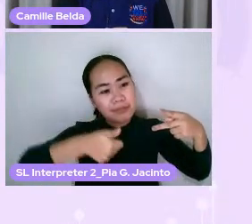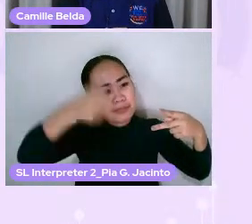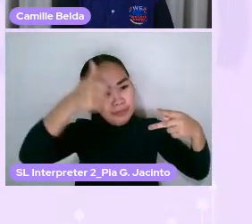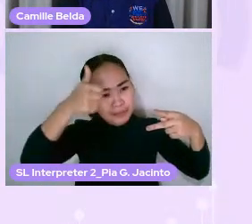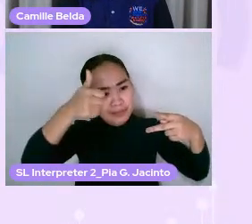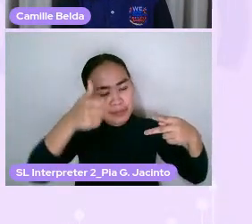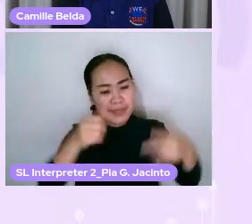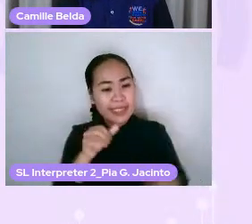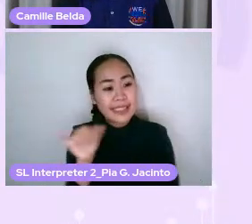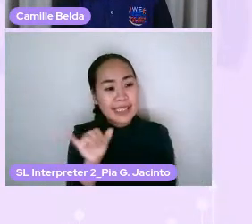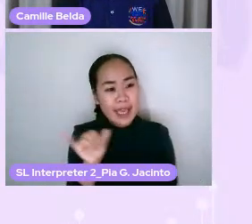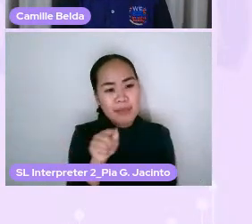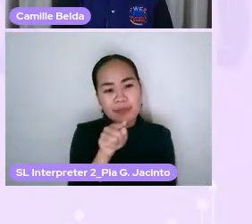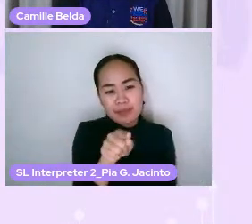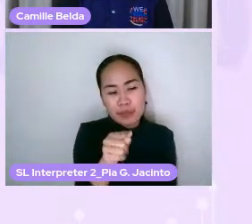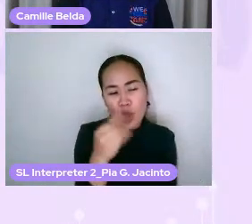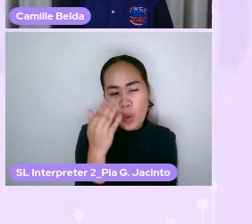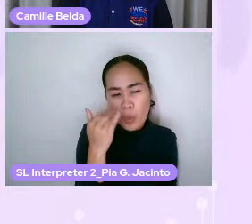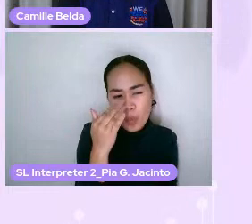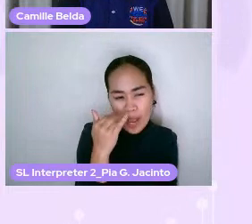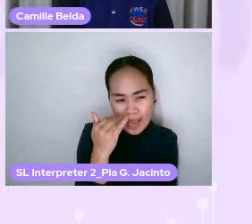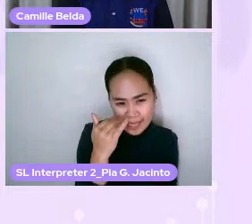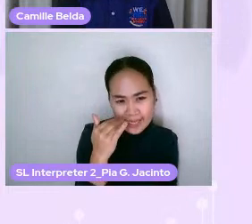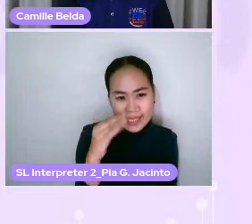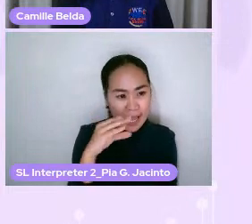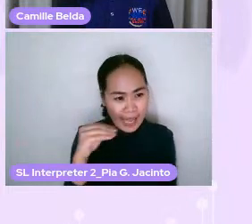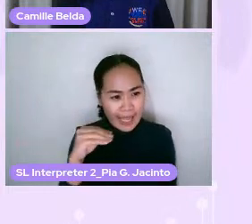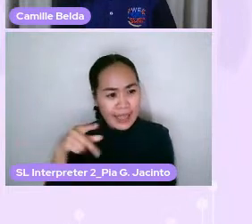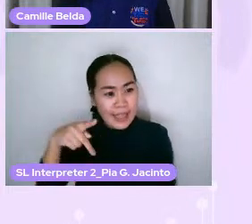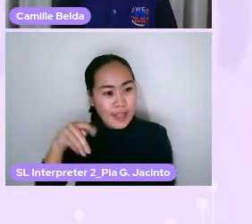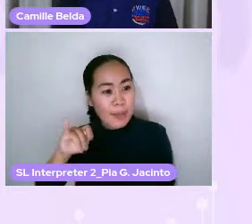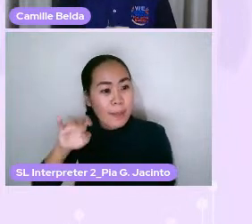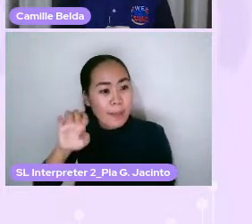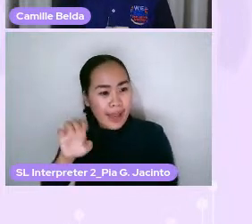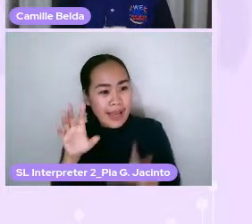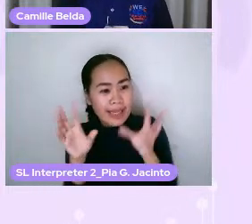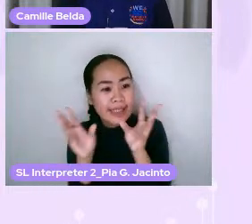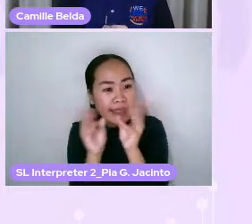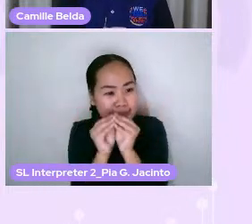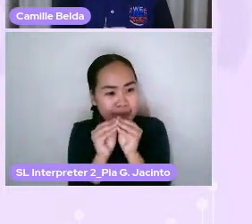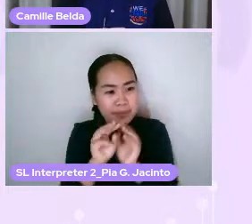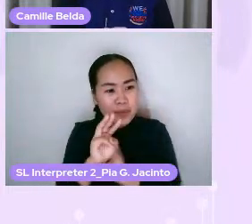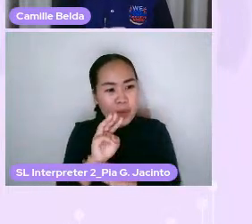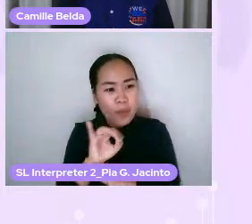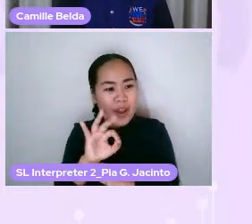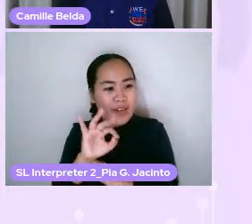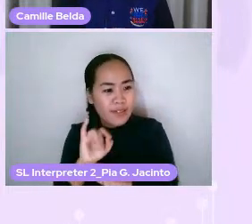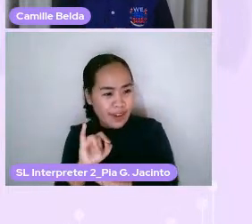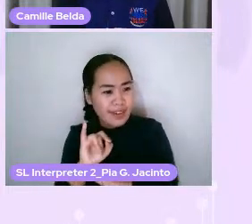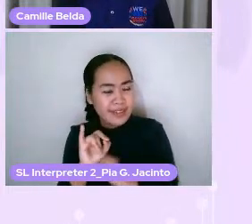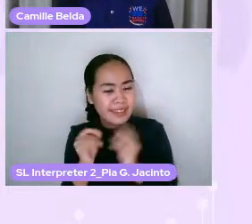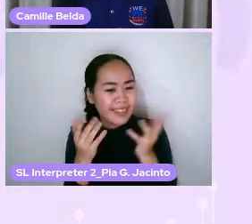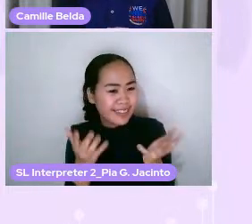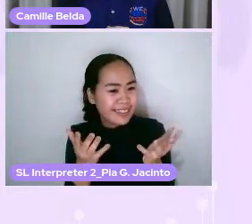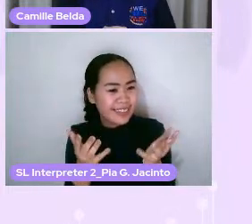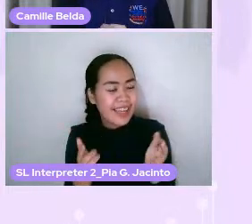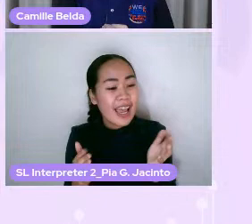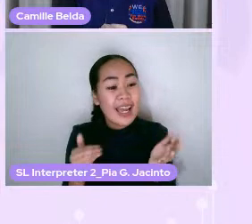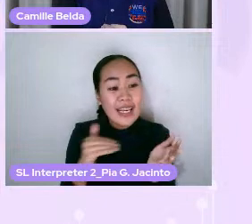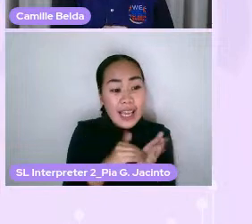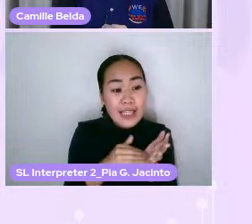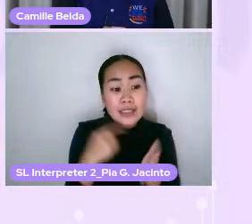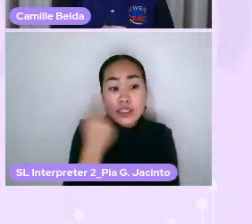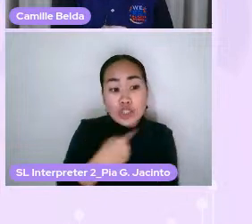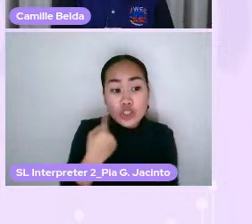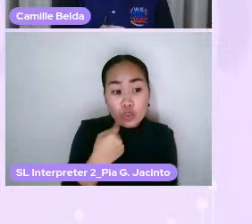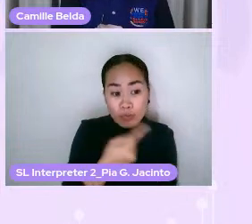at ng Pi. Ang sagot po ay Wi-Fi. Muli, ang unang makapaglalagay ng tamang sagot under the